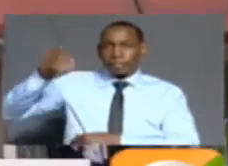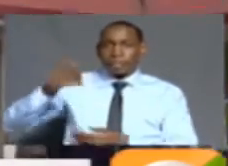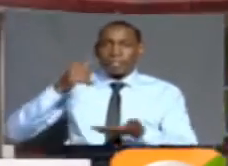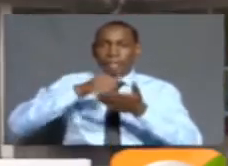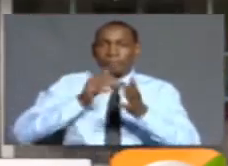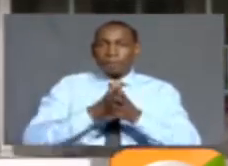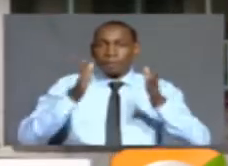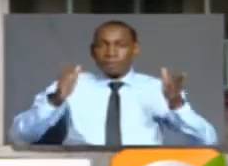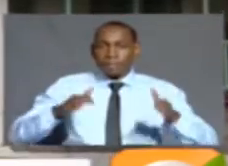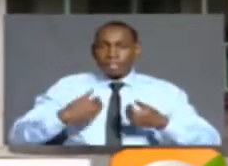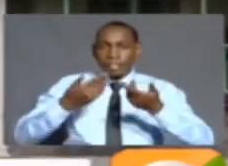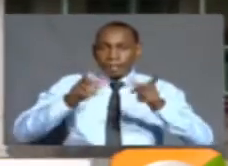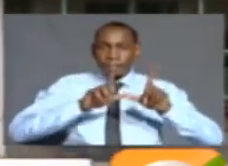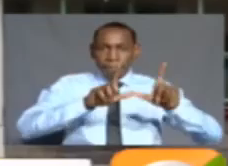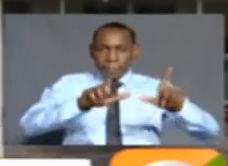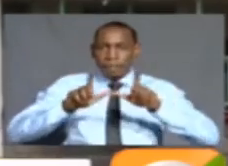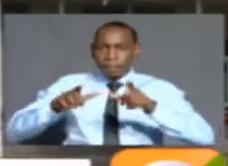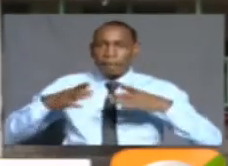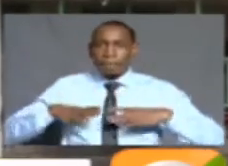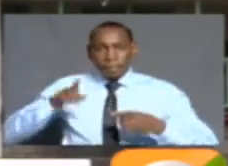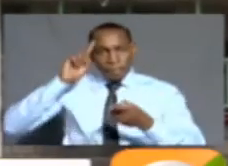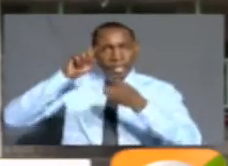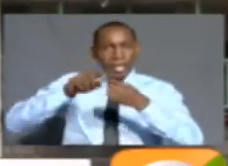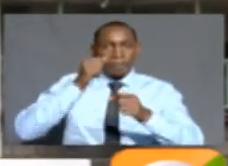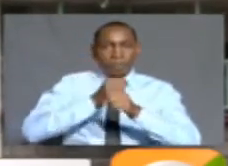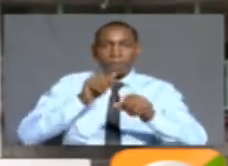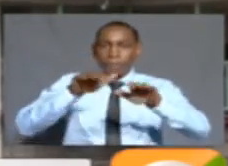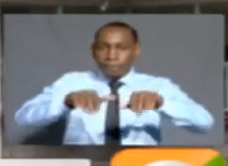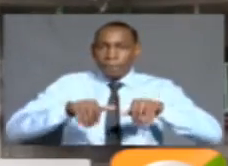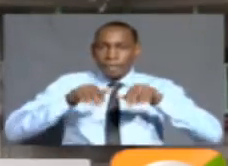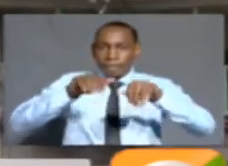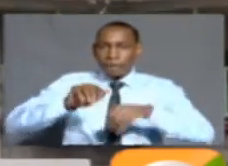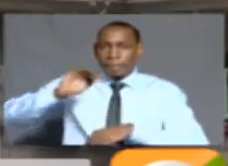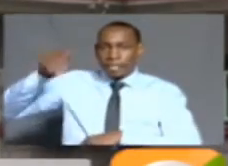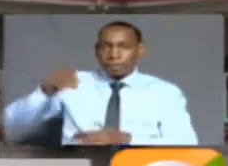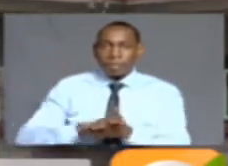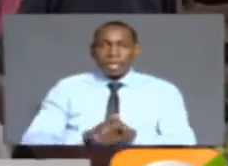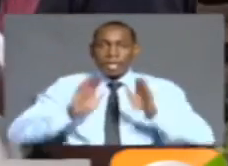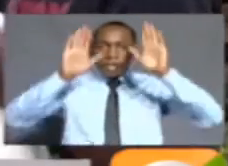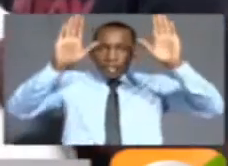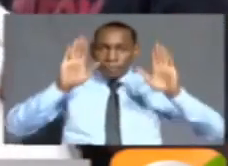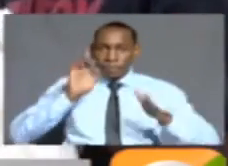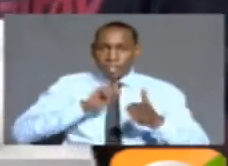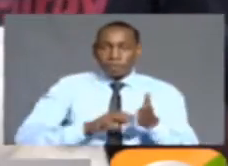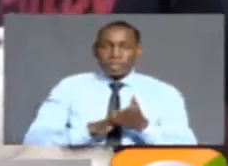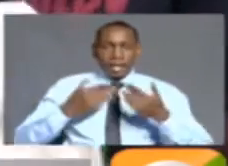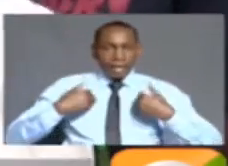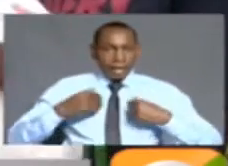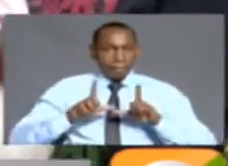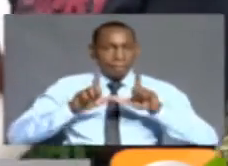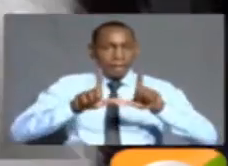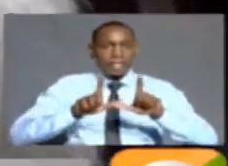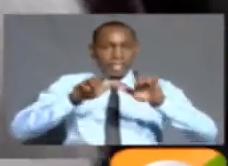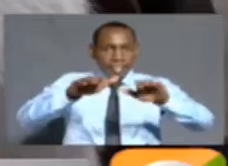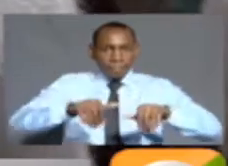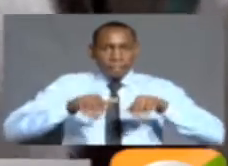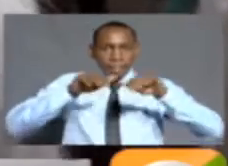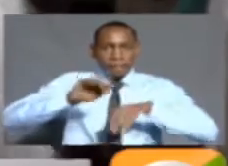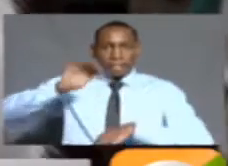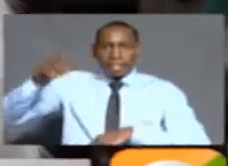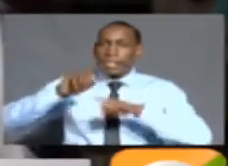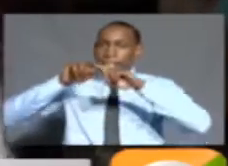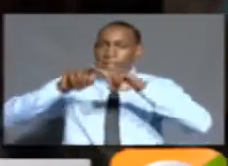pakubwa kutoa vibali kwa wale wanaopania kufanya kilimo mjini. Kimsingi, ili kupata leseni ya ukulima mjini